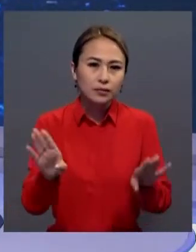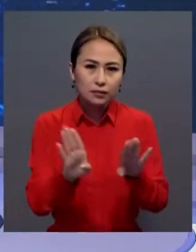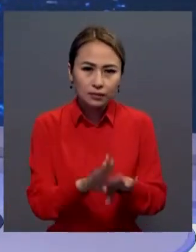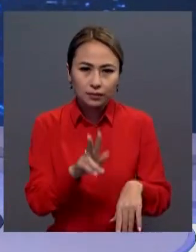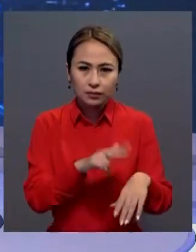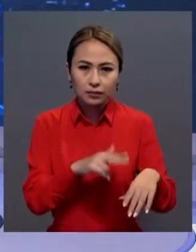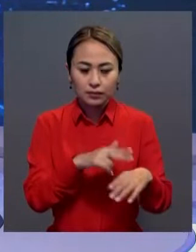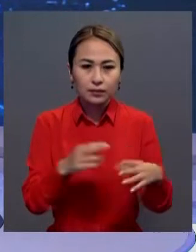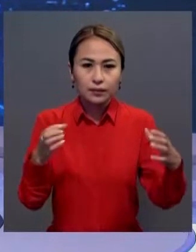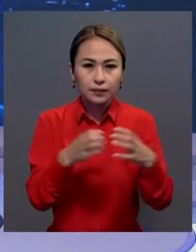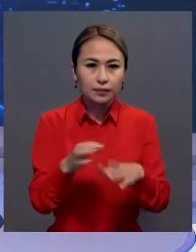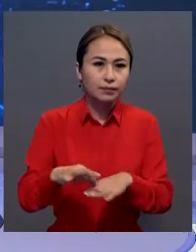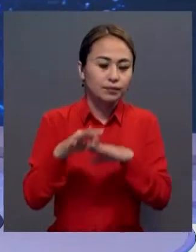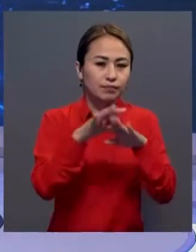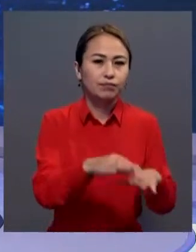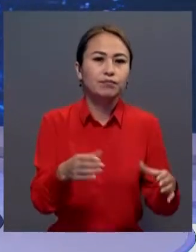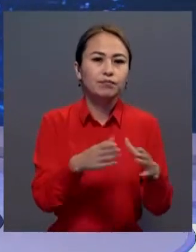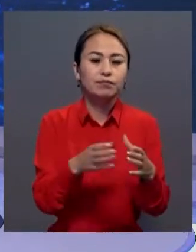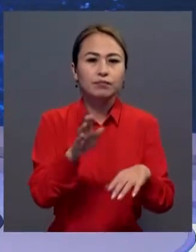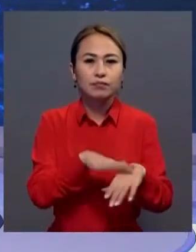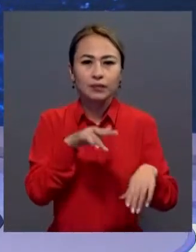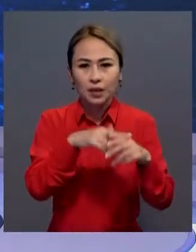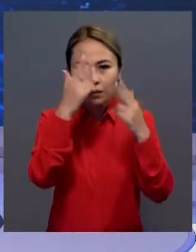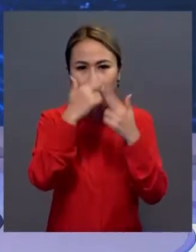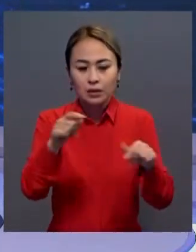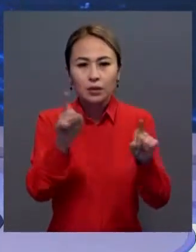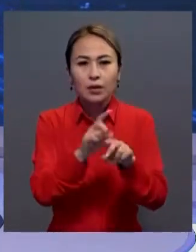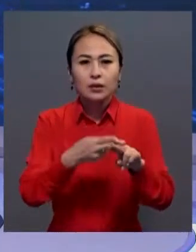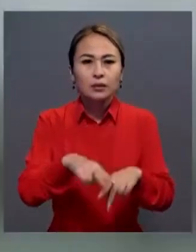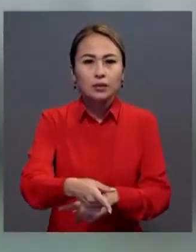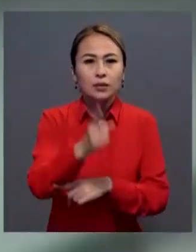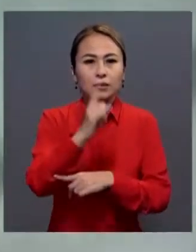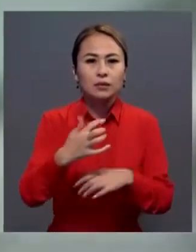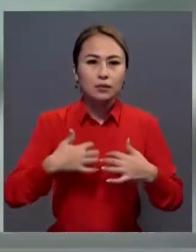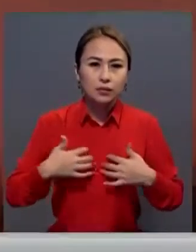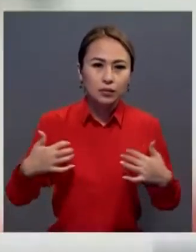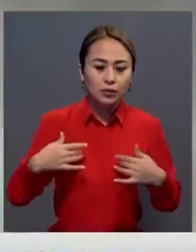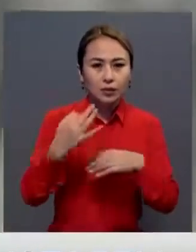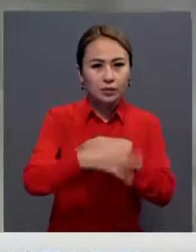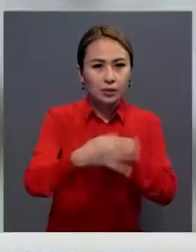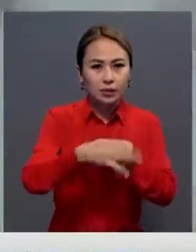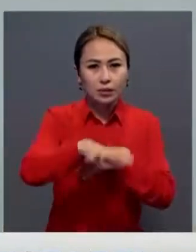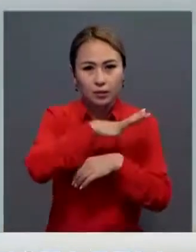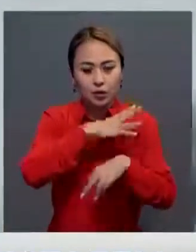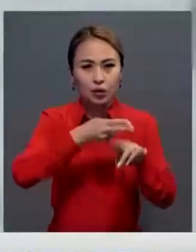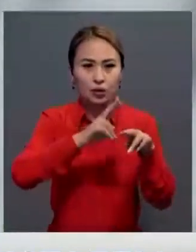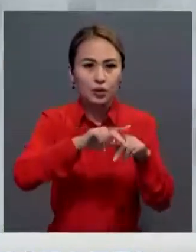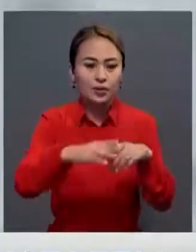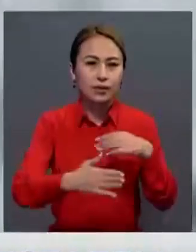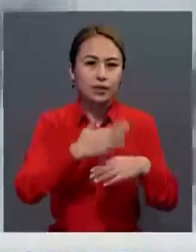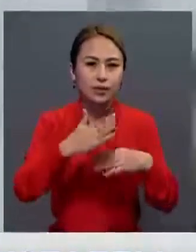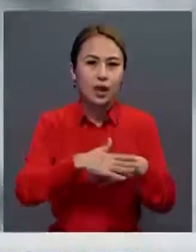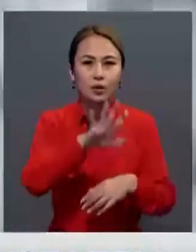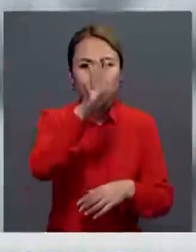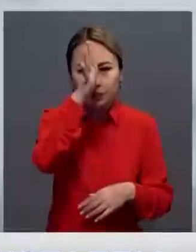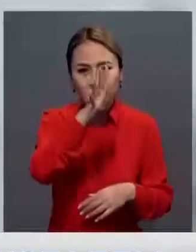аудандық полициясының бөлімшесіне жеткізілген. Полиция департаменті хабарлағандай, балықшылар жануарларға озбырлық танытқаны үшін жазаға